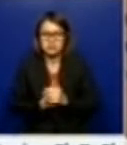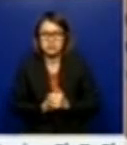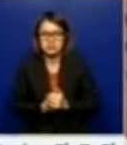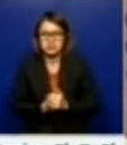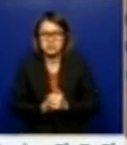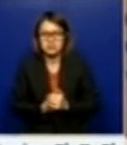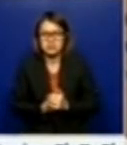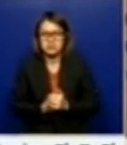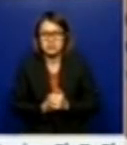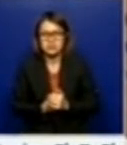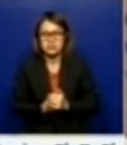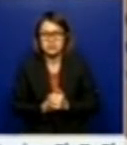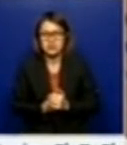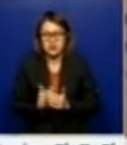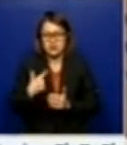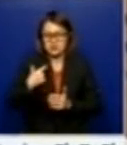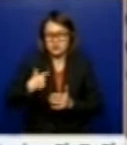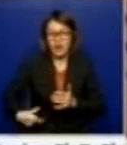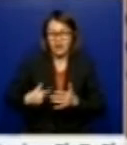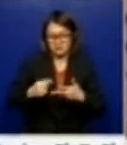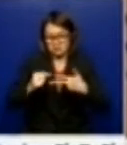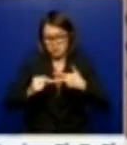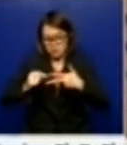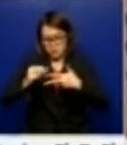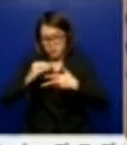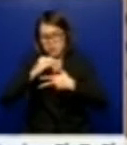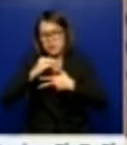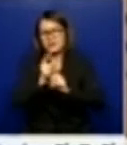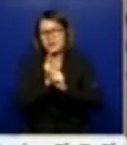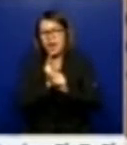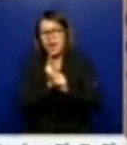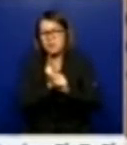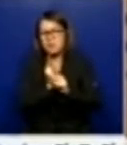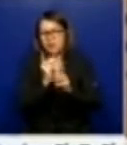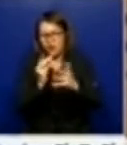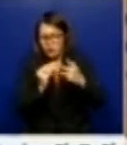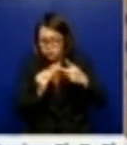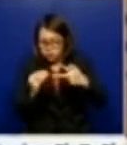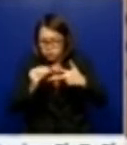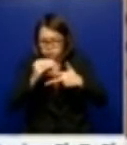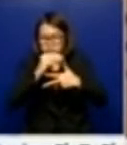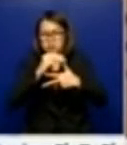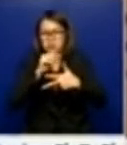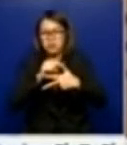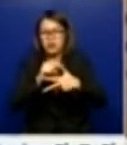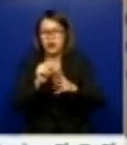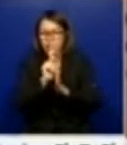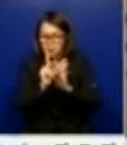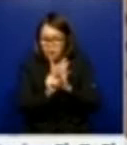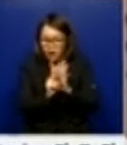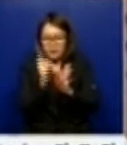ก็ต้องขึ้นไปสู้ในกระบวนการชั้นศาลนี่ไงครับคือหลักนิติธรรมที่ทุกคนต้องมีต้องอยู่ภายใต้กฎหมายเดีย